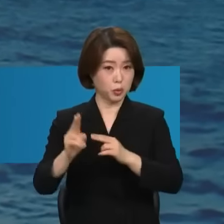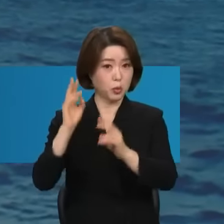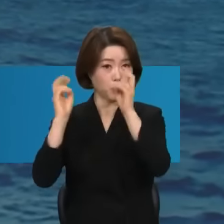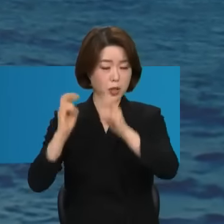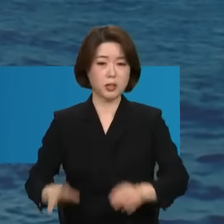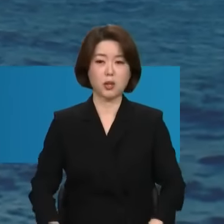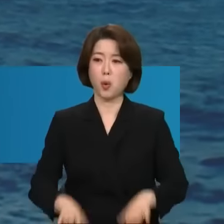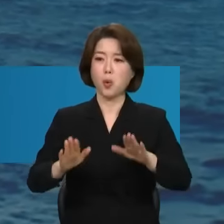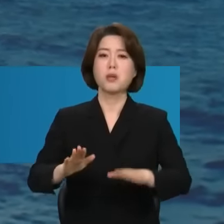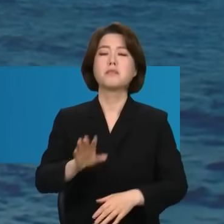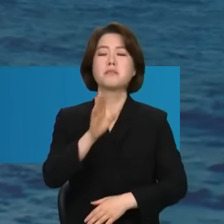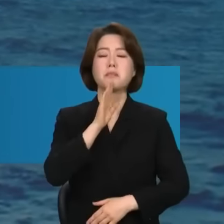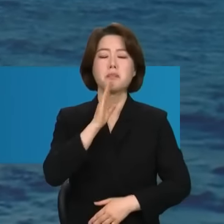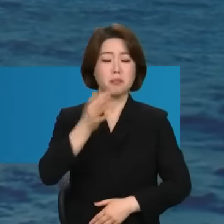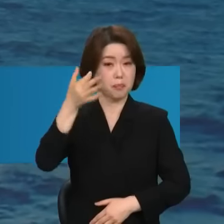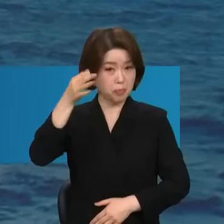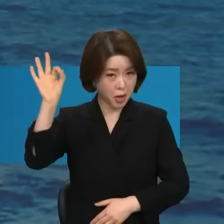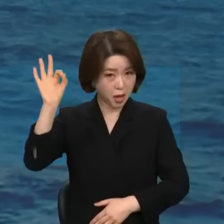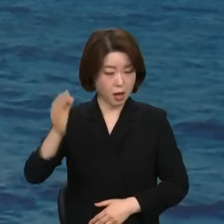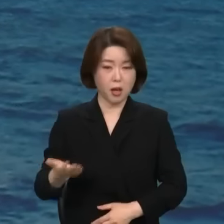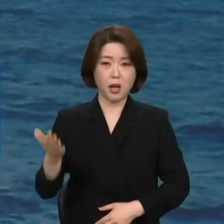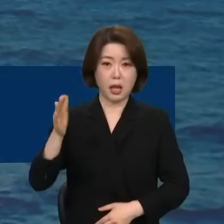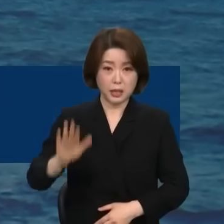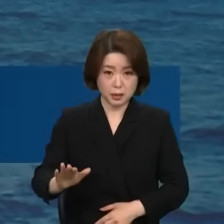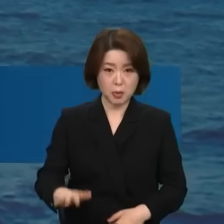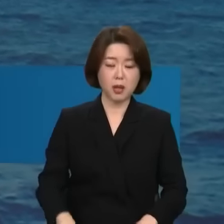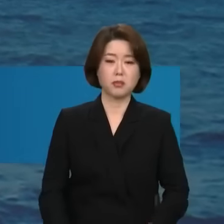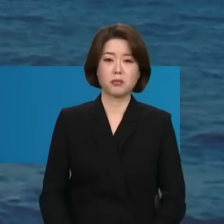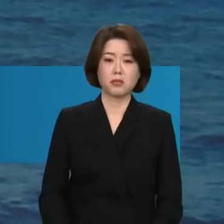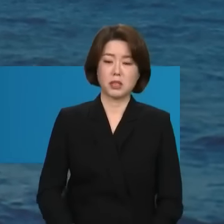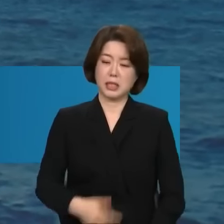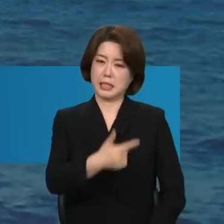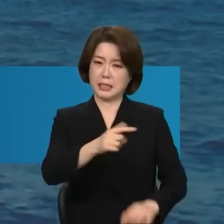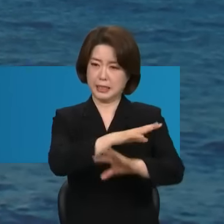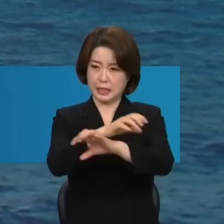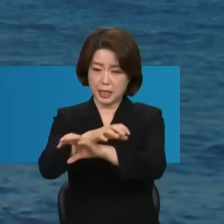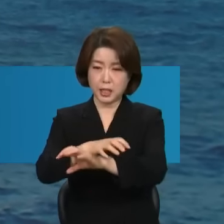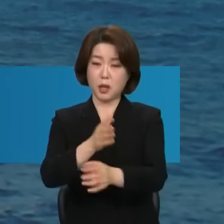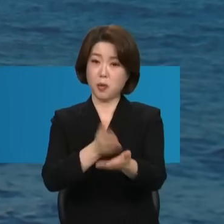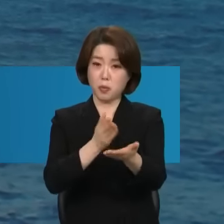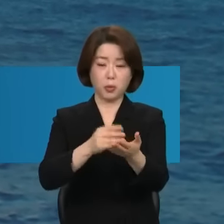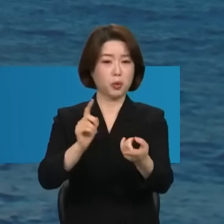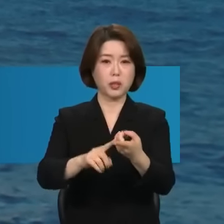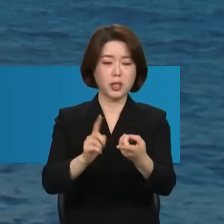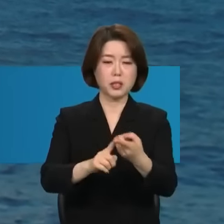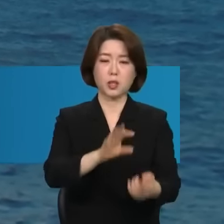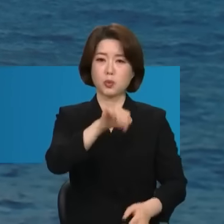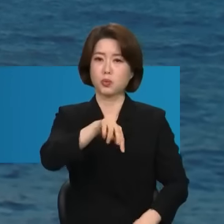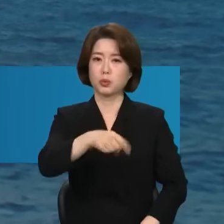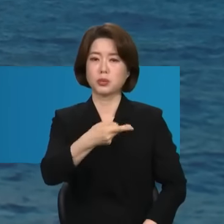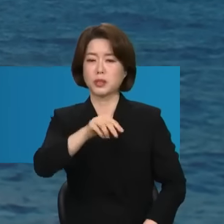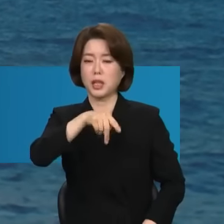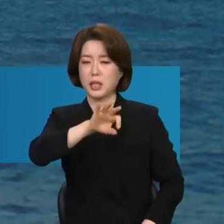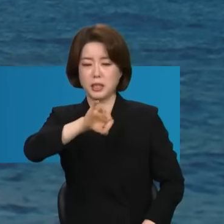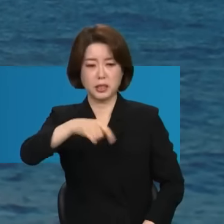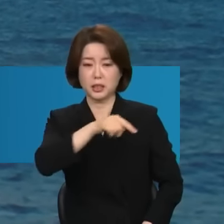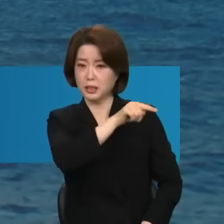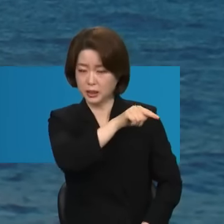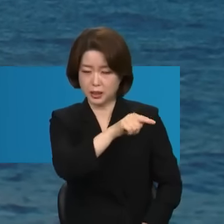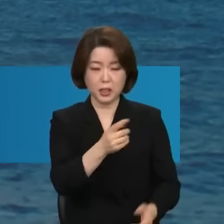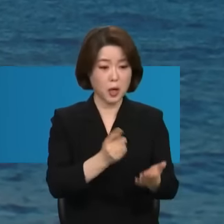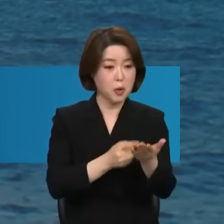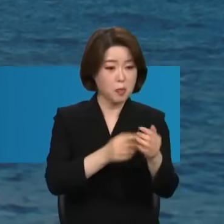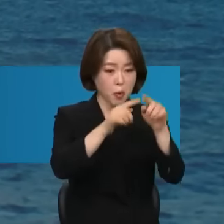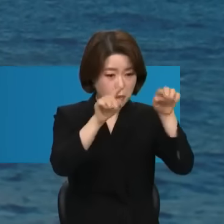맞다고 인정했습니다 하지만 그러면서 대게와 관련한 보도에 대해서는 우두 사이드의 보고서에 표현상 혼동한